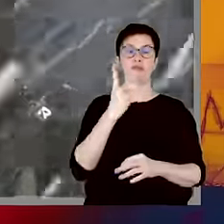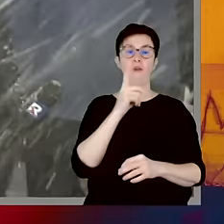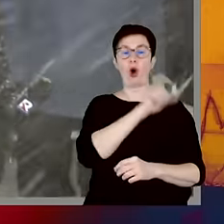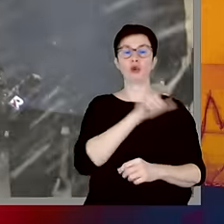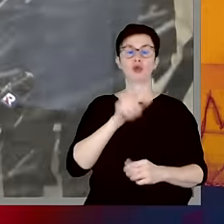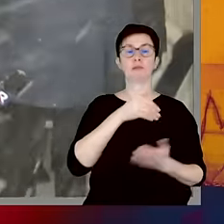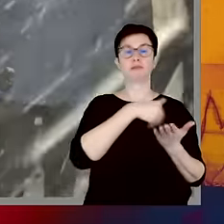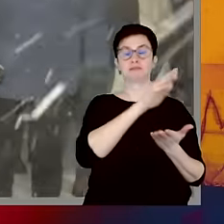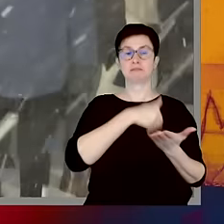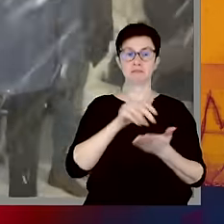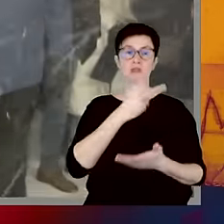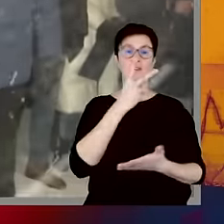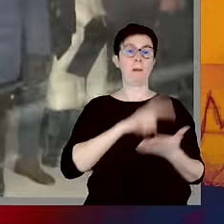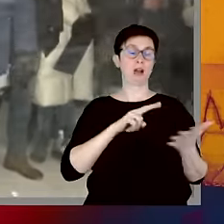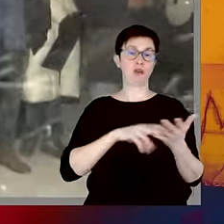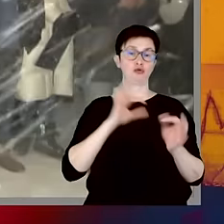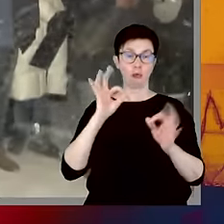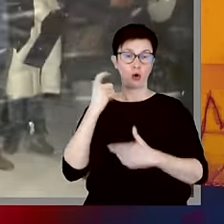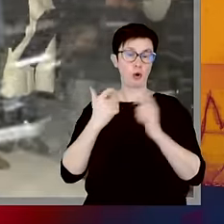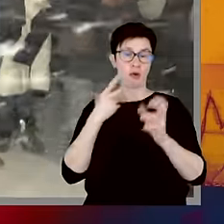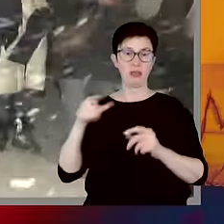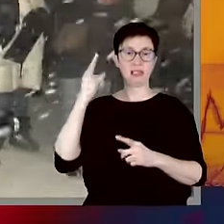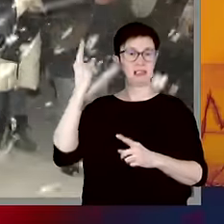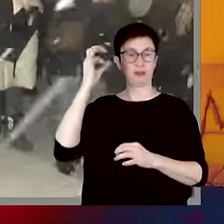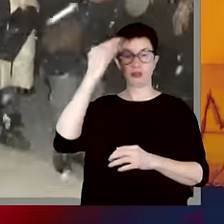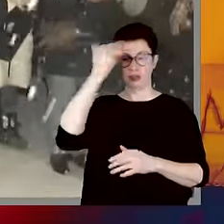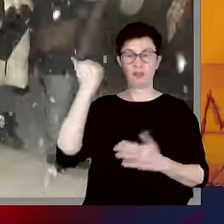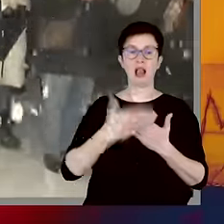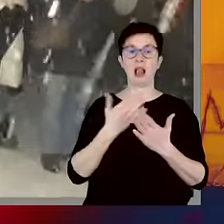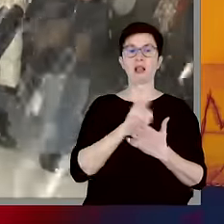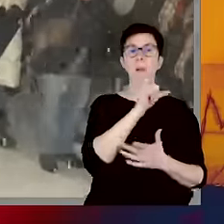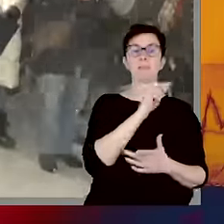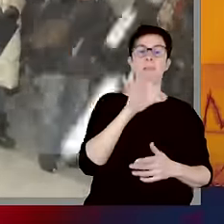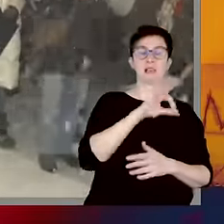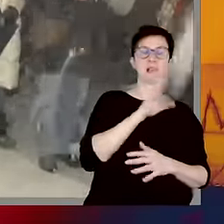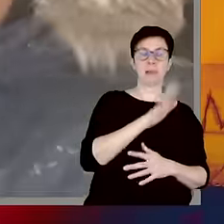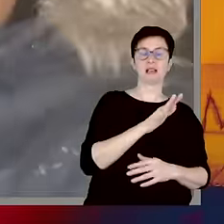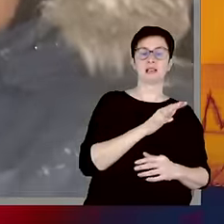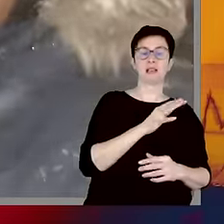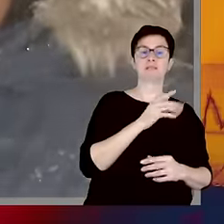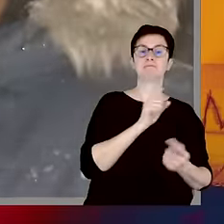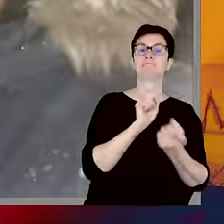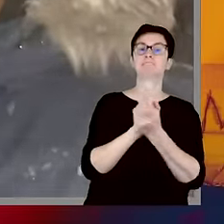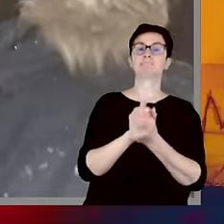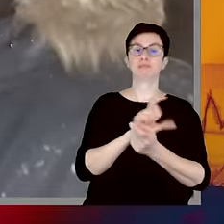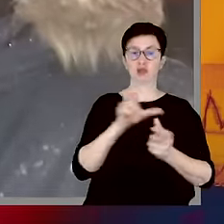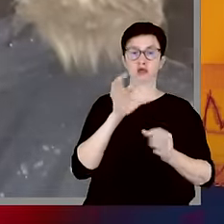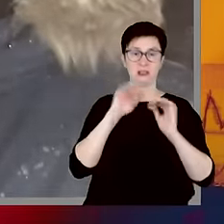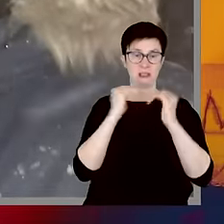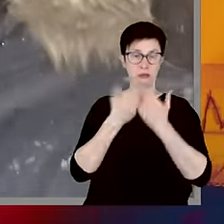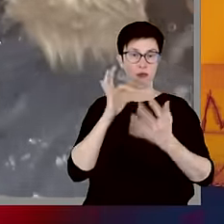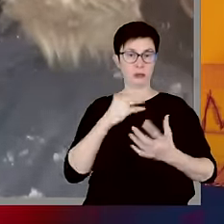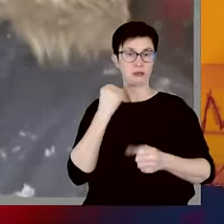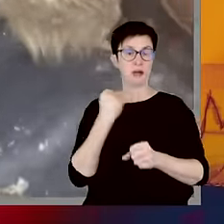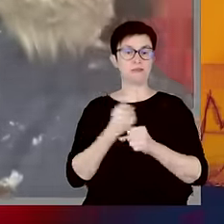dwóch panów posłów, czy w związku z tym Prawo i Sprawiedliwość będzie kwestionowało skuteczność działania Sejmu, bo